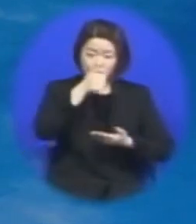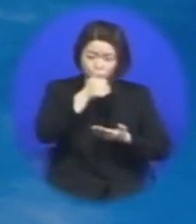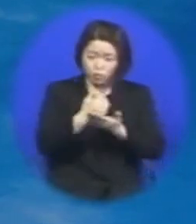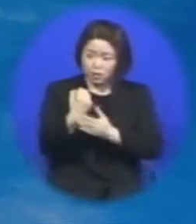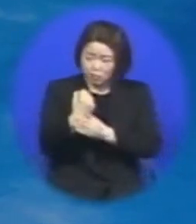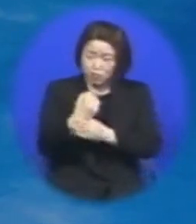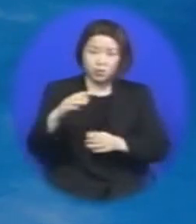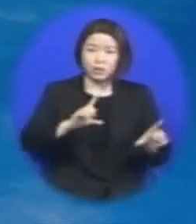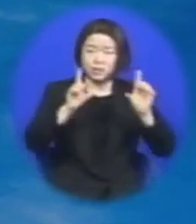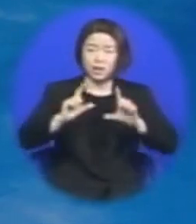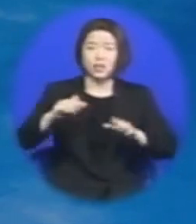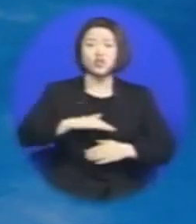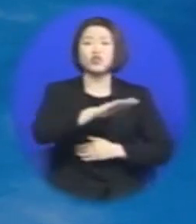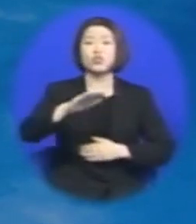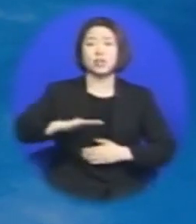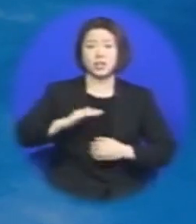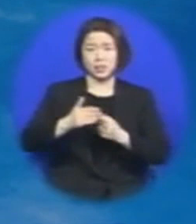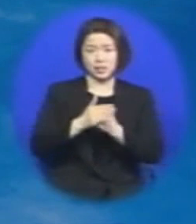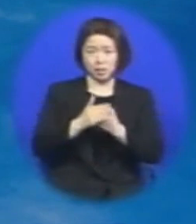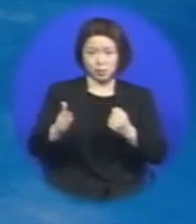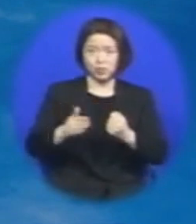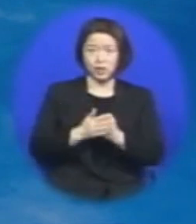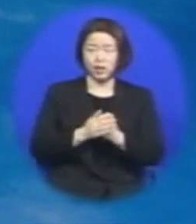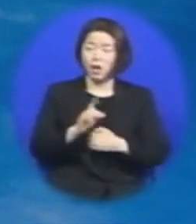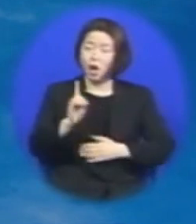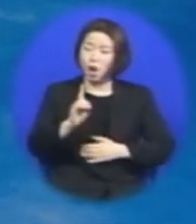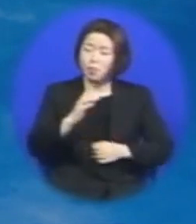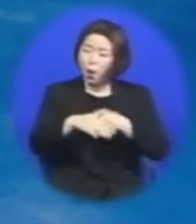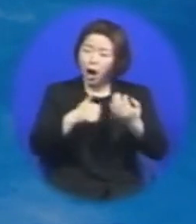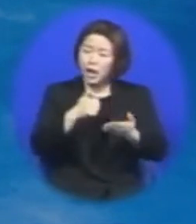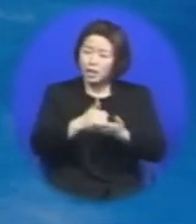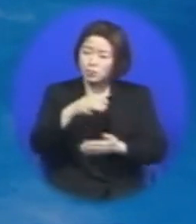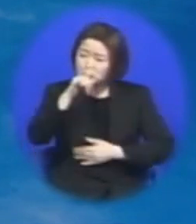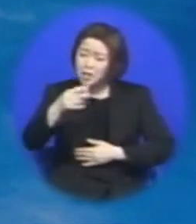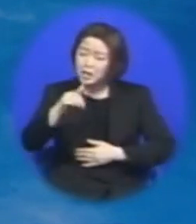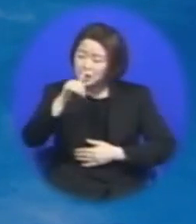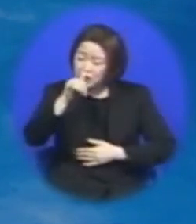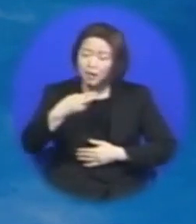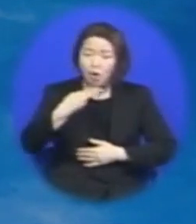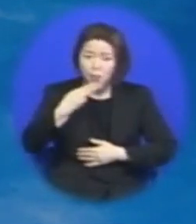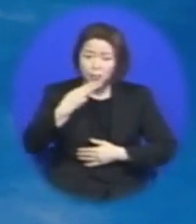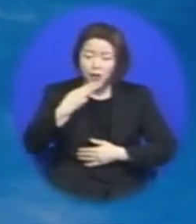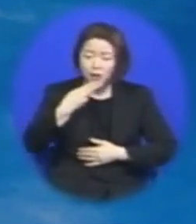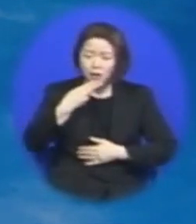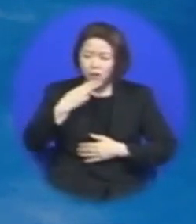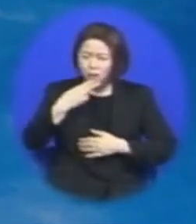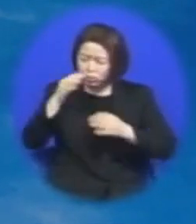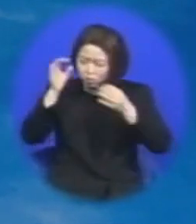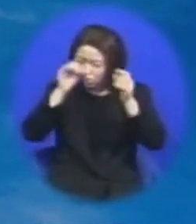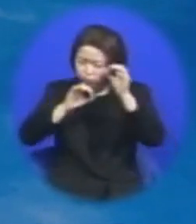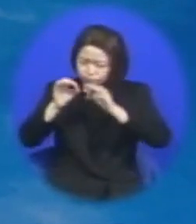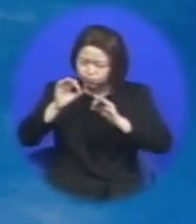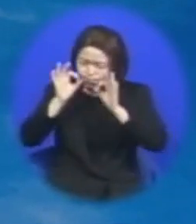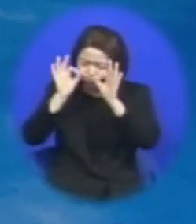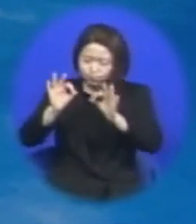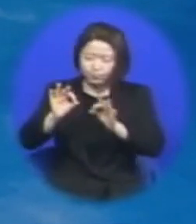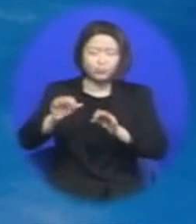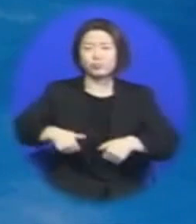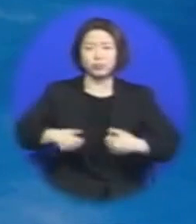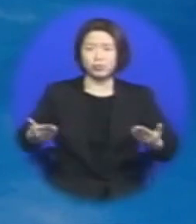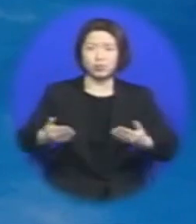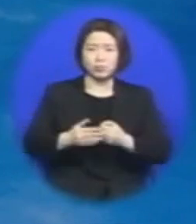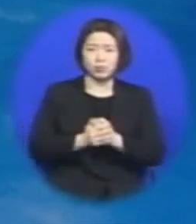가지고 사는 우리 들이니까 뭐 하나님이 죄를 지었나 안 지었나 그거 따져 볼 필요도 없습니다